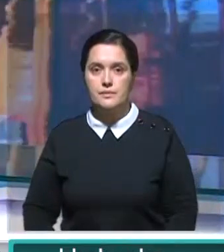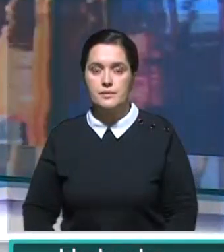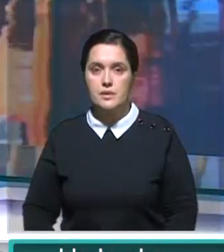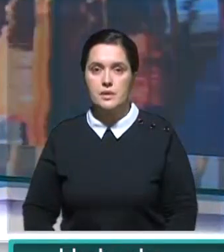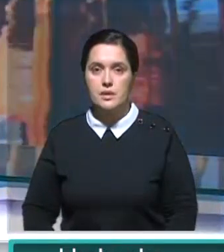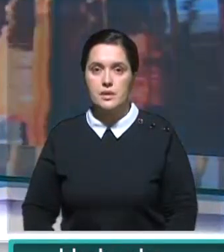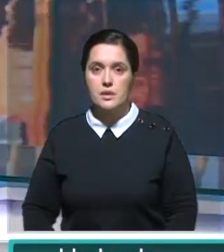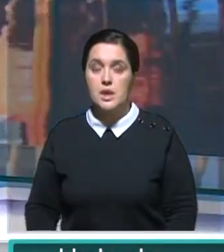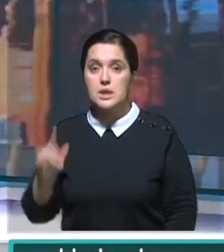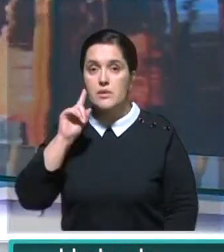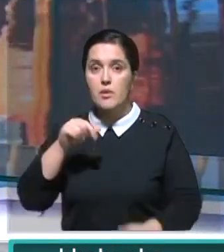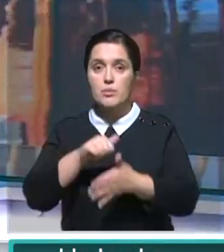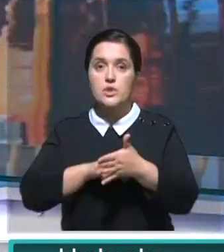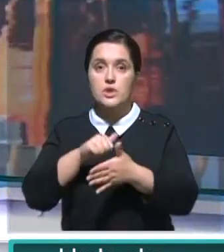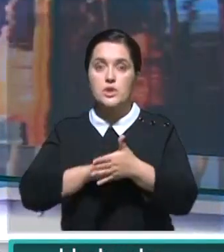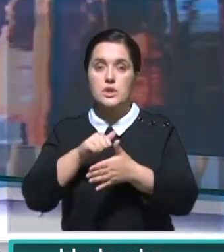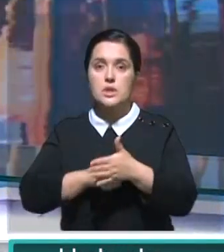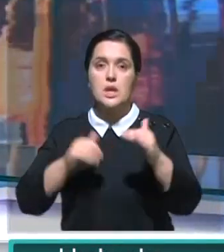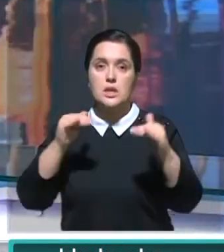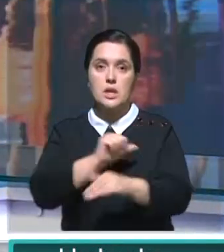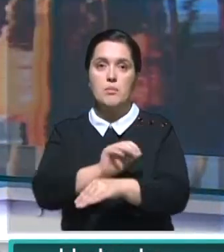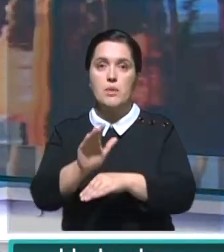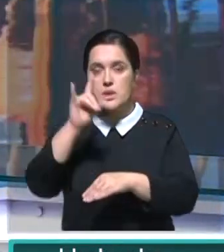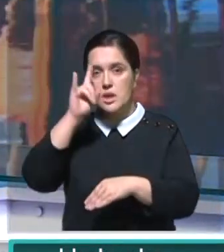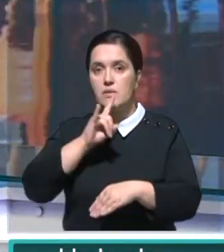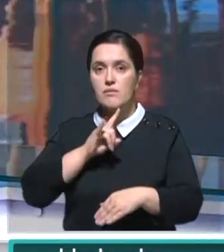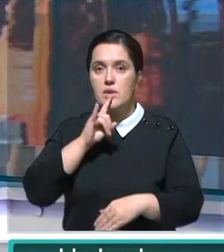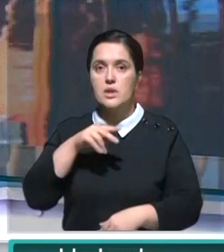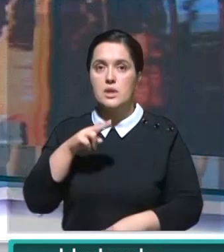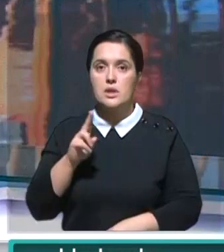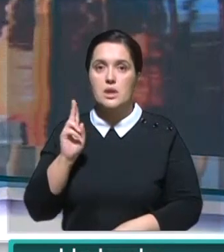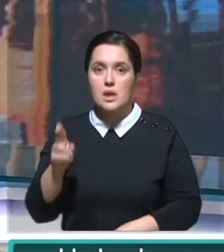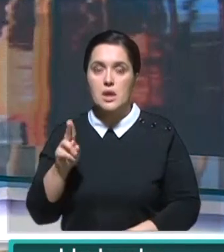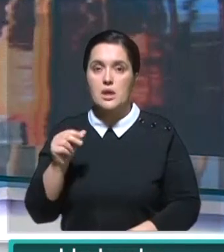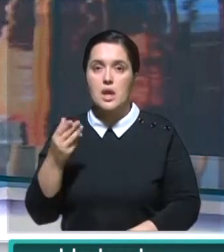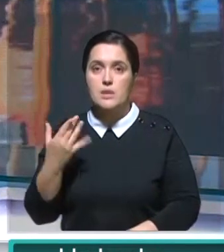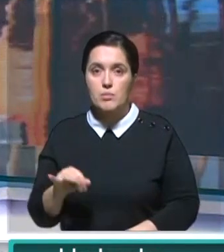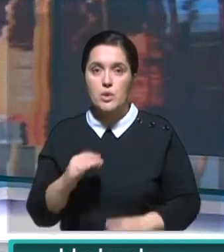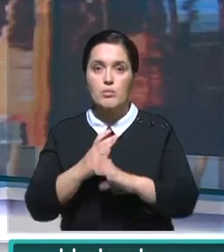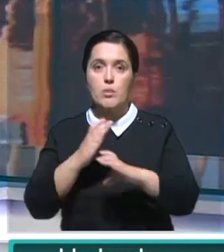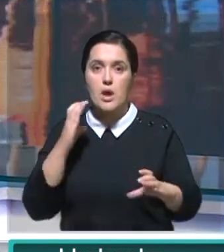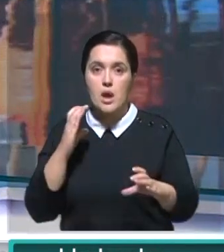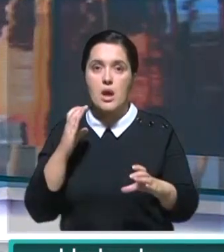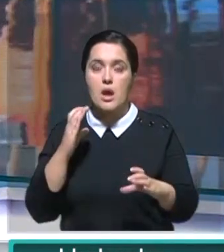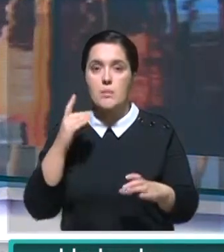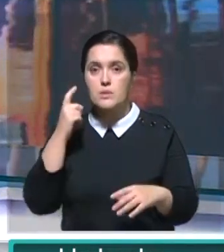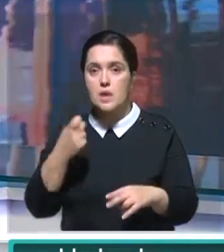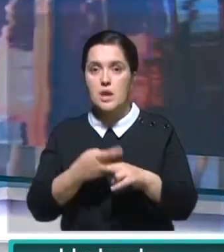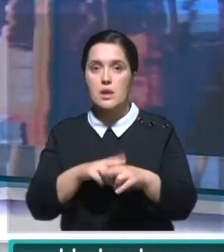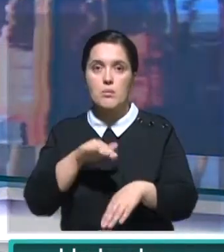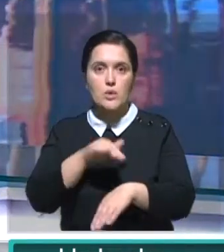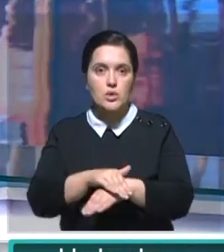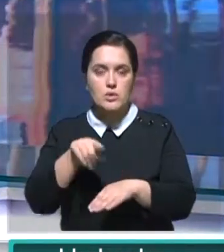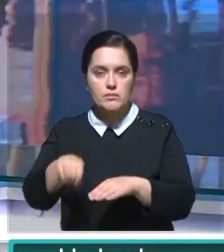Ну и к другим темам. Стала известна причина снижения экспорта казахстанской нефти через КТК. Каспийский трубопроводный консорциум объяснил